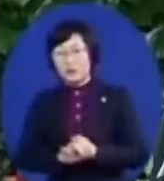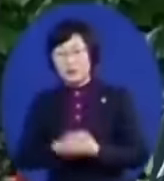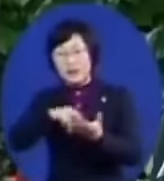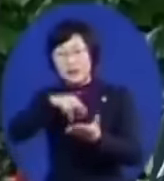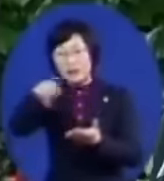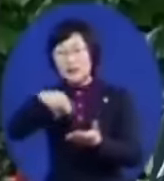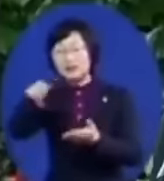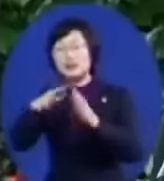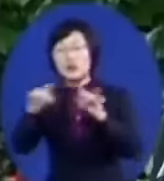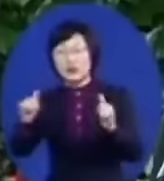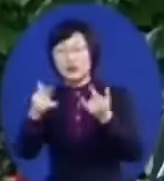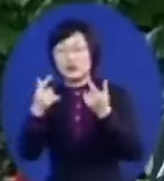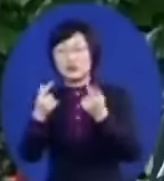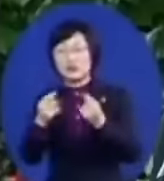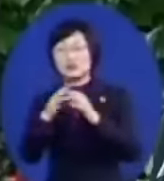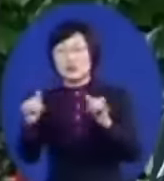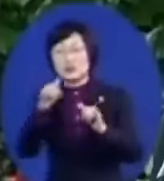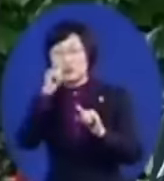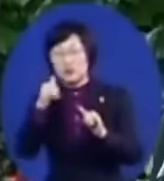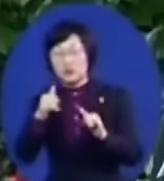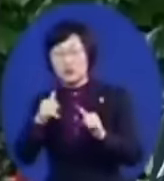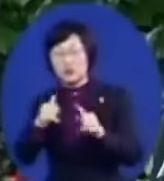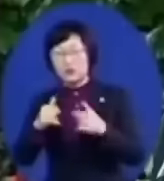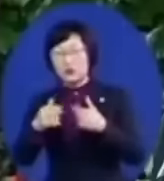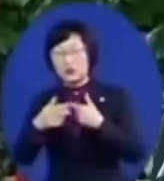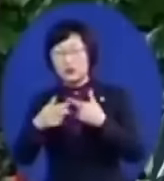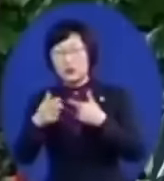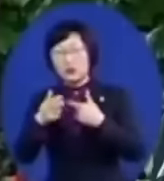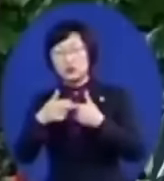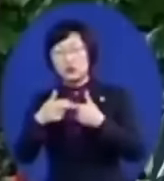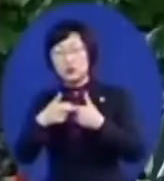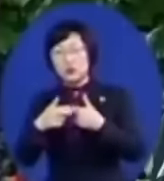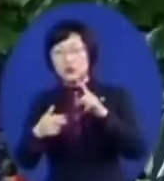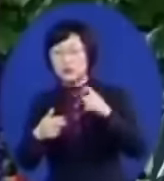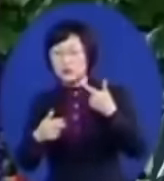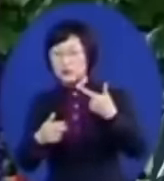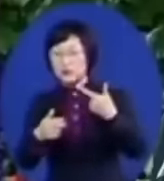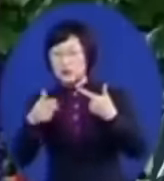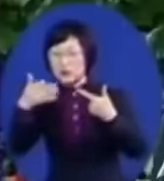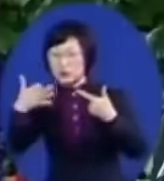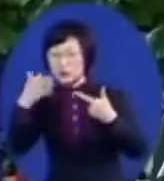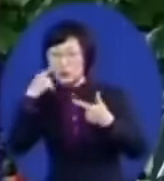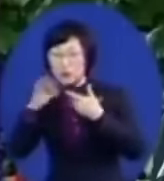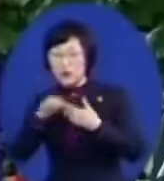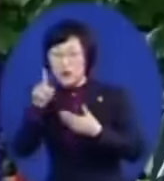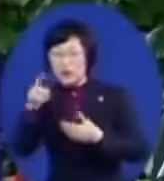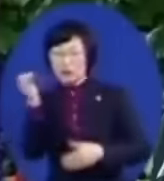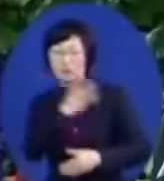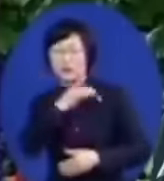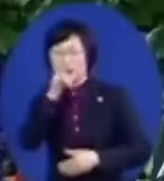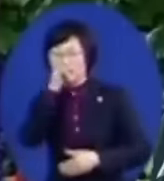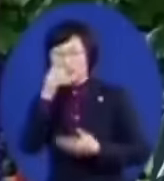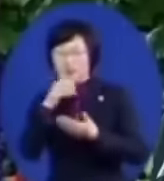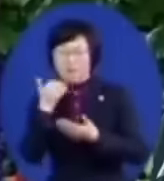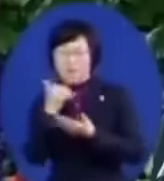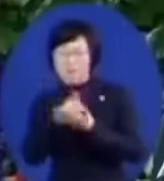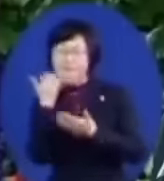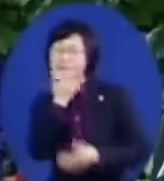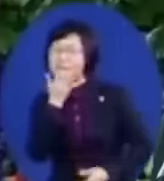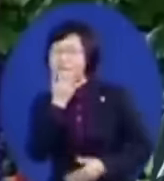탕자와 같은 생활을 하는 사람인 것입니다. 누가복음 16장 19절에 보면 한 부자가 있어 자색 옷과 고운 베옷을 입고